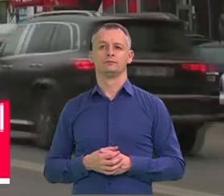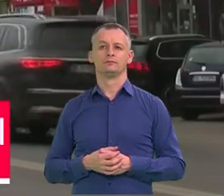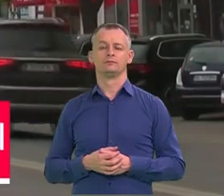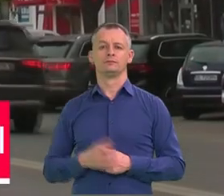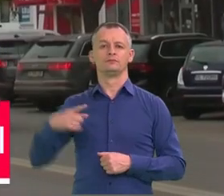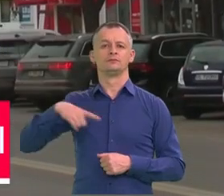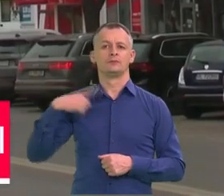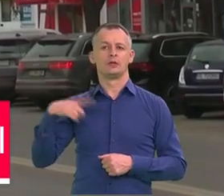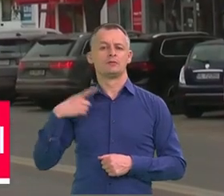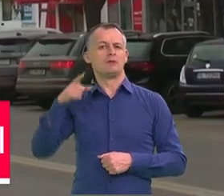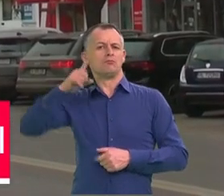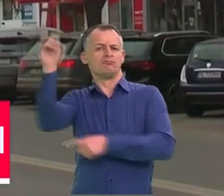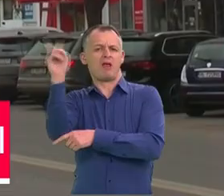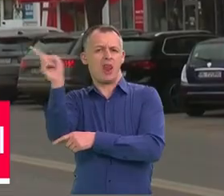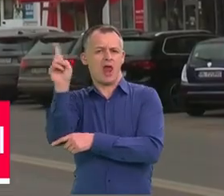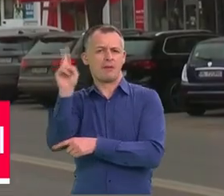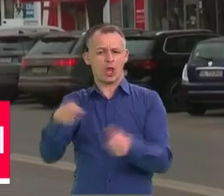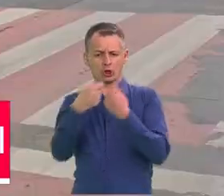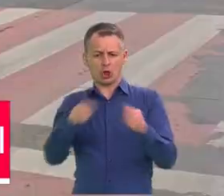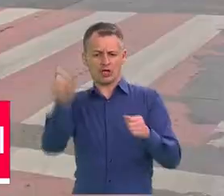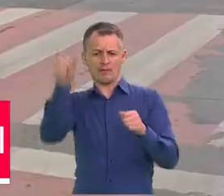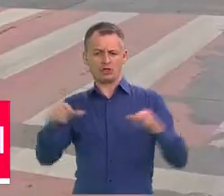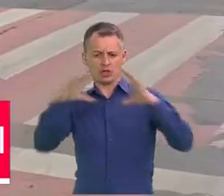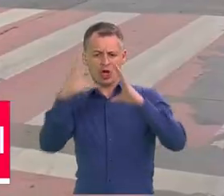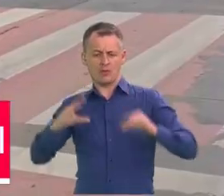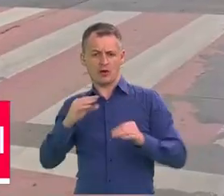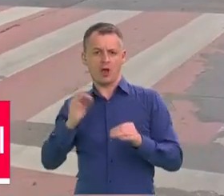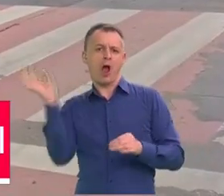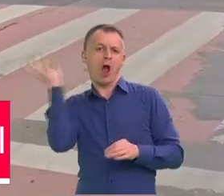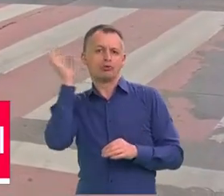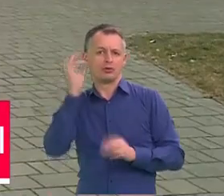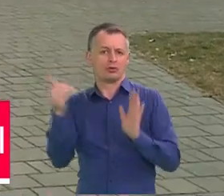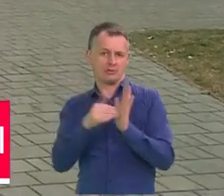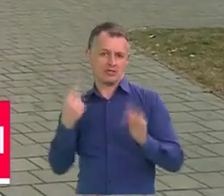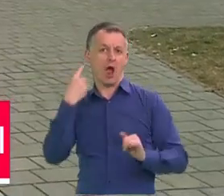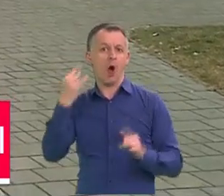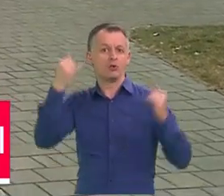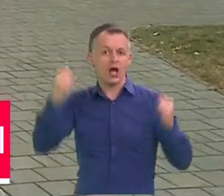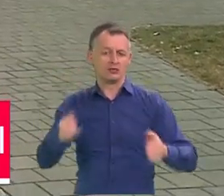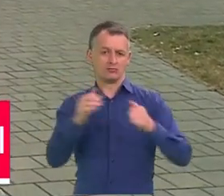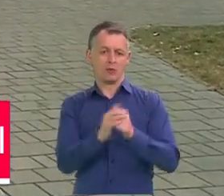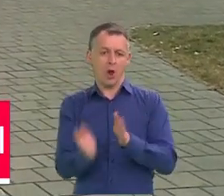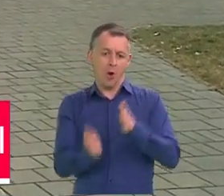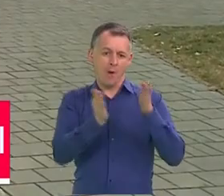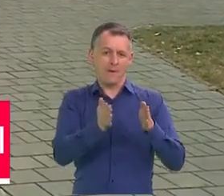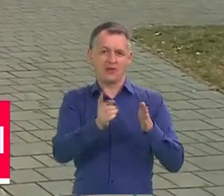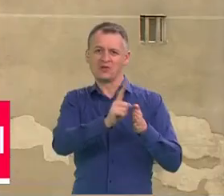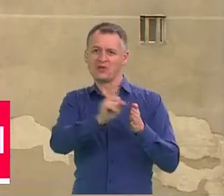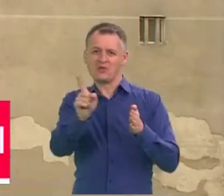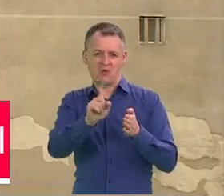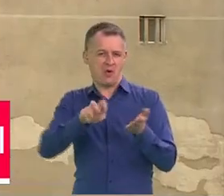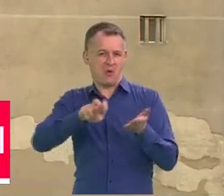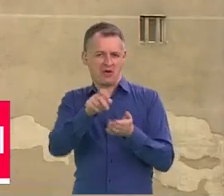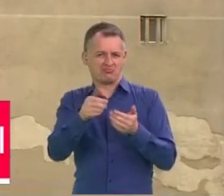E sunetul pe care toți românii ar fi trebuit să-l audă din miile de sirene din întreaga țară. O parte dintre acestea ori nu au funcționat,